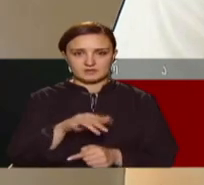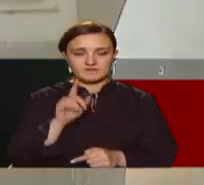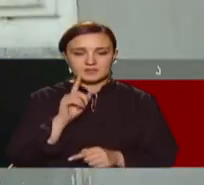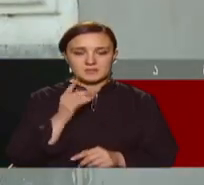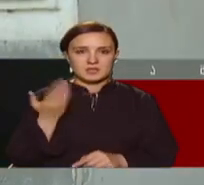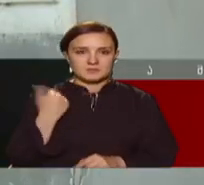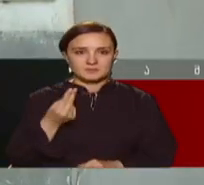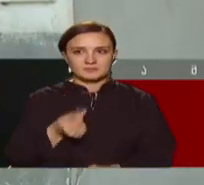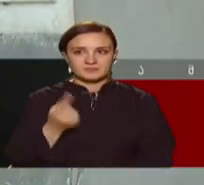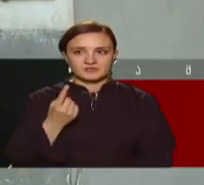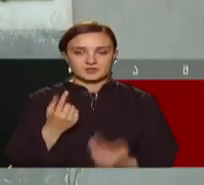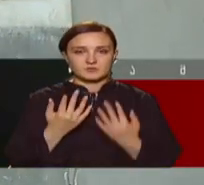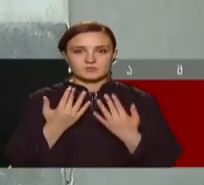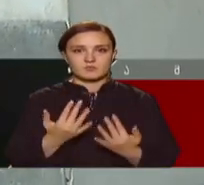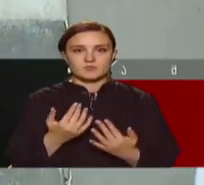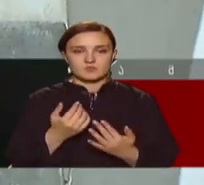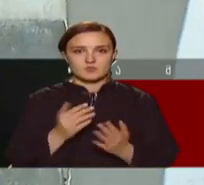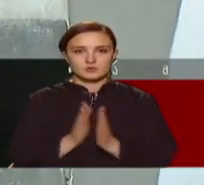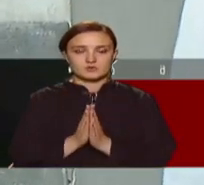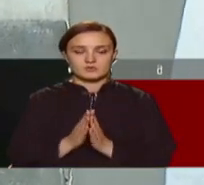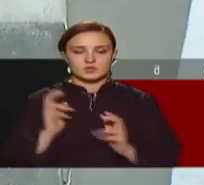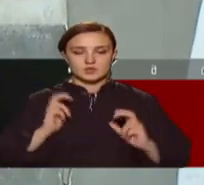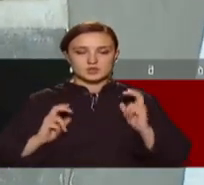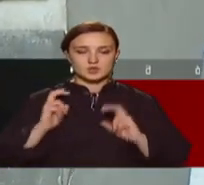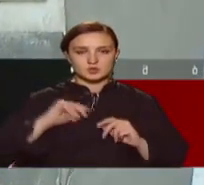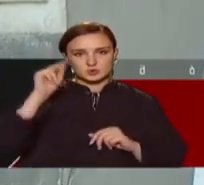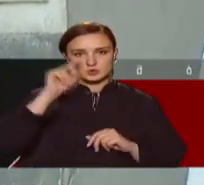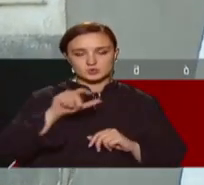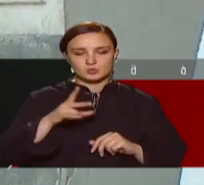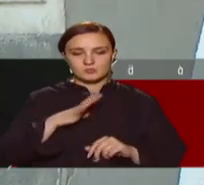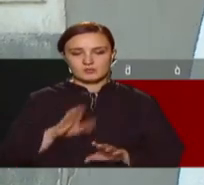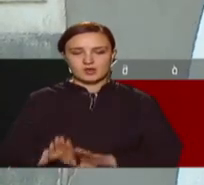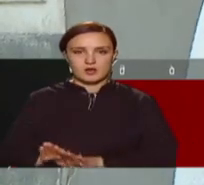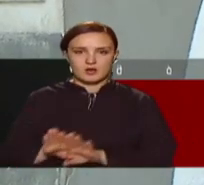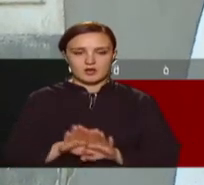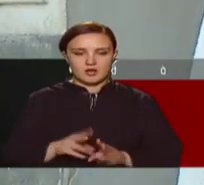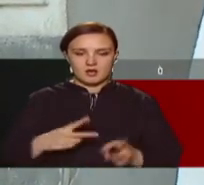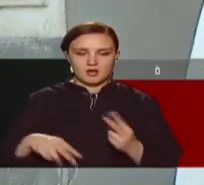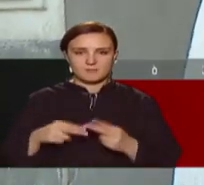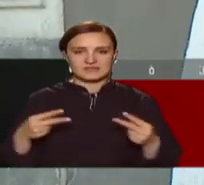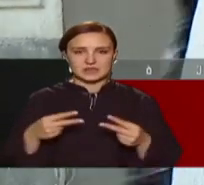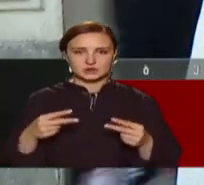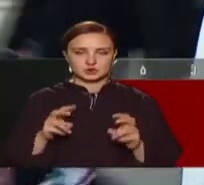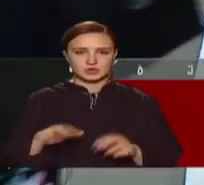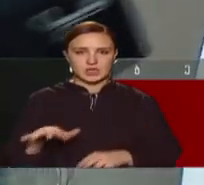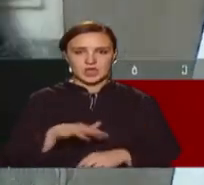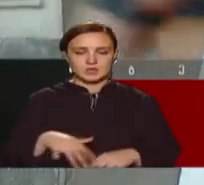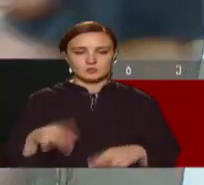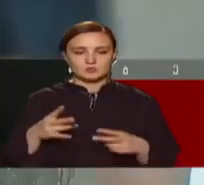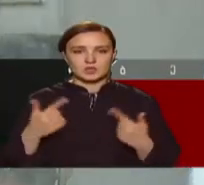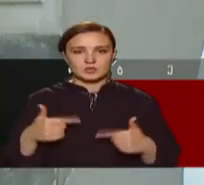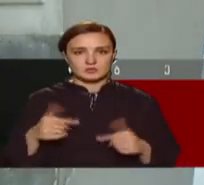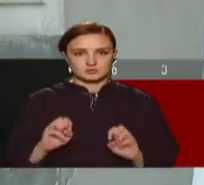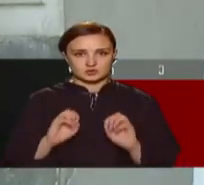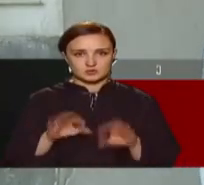მანამდე იხდიდნენ. პირველადი მოთხოვნა არის, რომ სტუდენტები იყვნენ თანასწორ გარემოში, მოუწიოთ თანასწორ გარემოში მოში ჩაბარება გამოცდების.